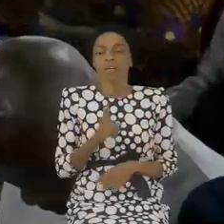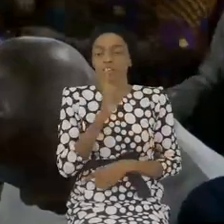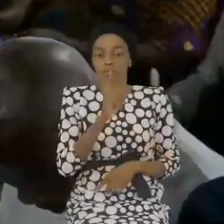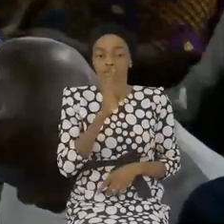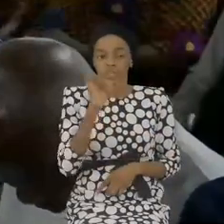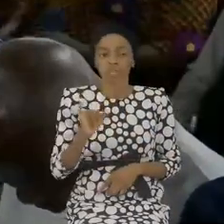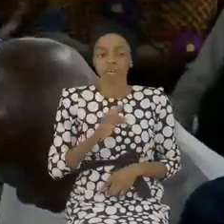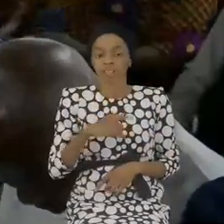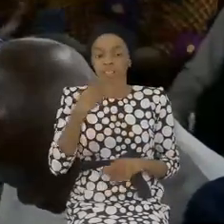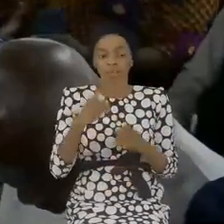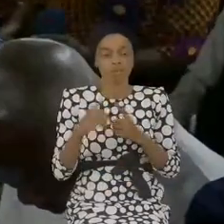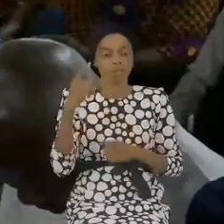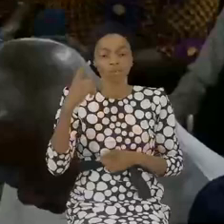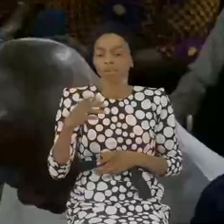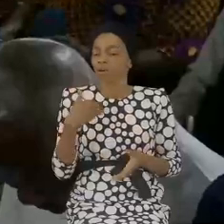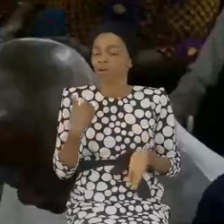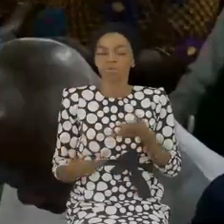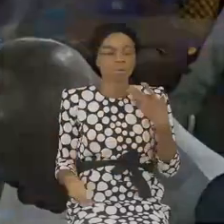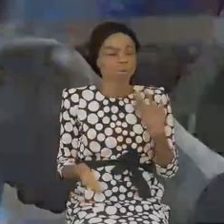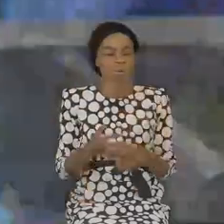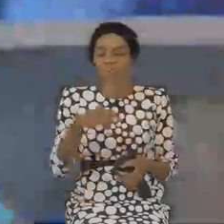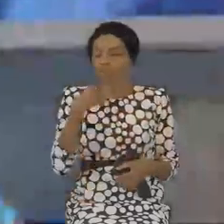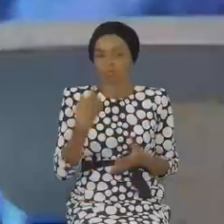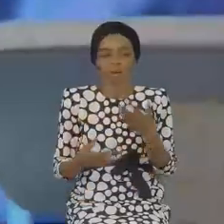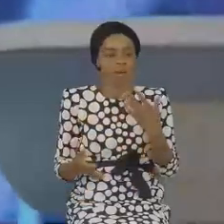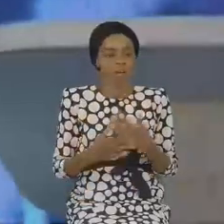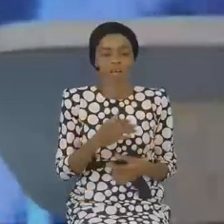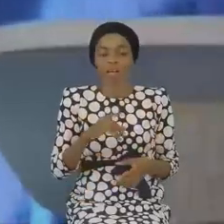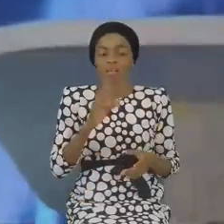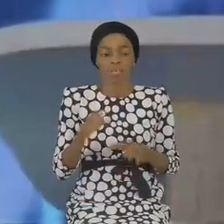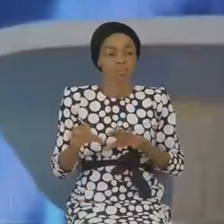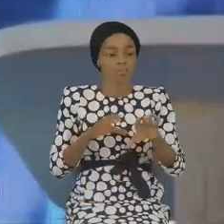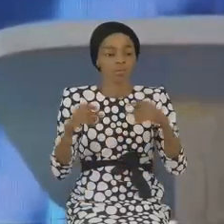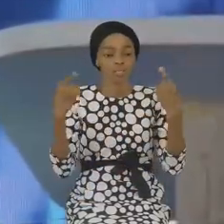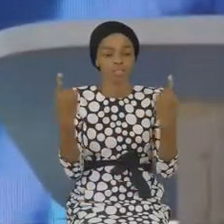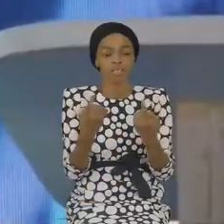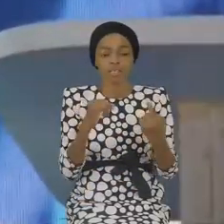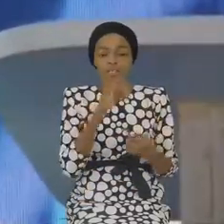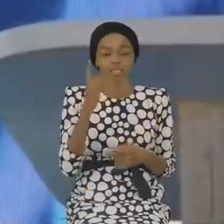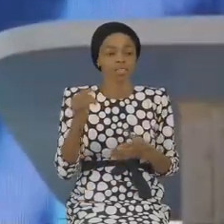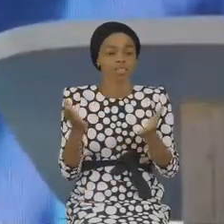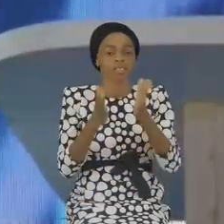dis, quiconque se livre au péché, quiconque